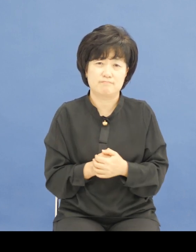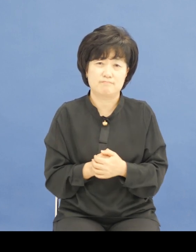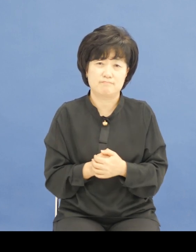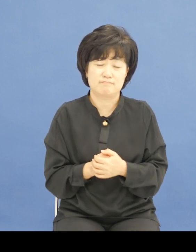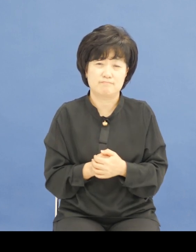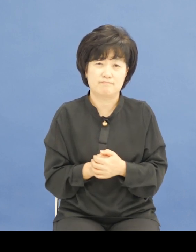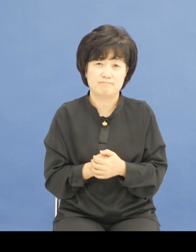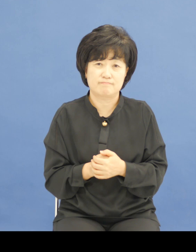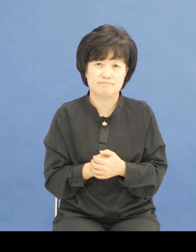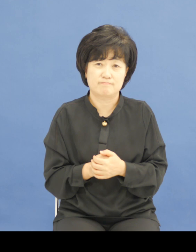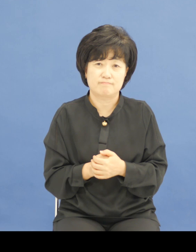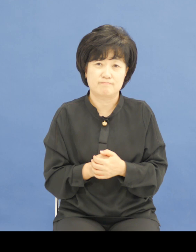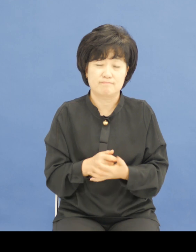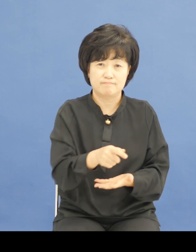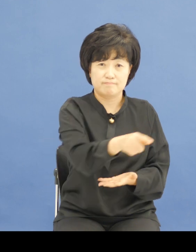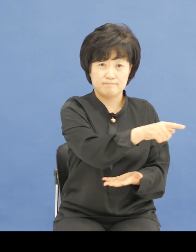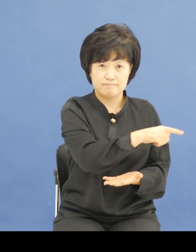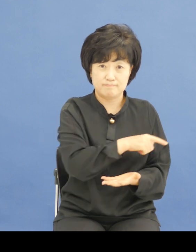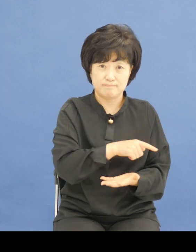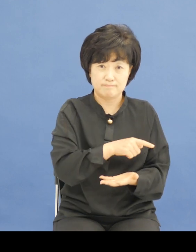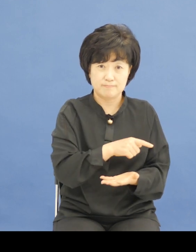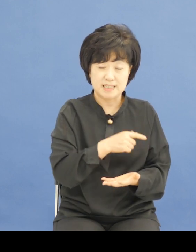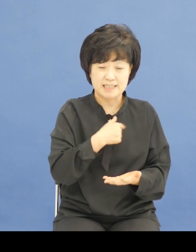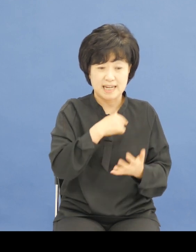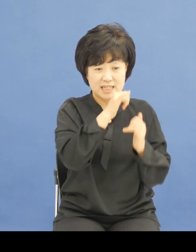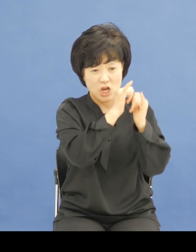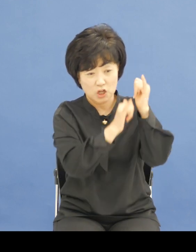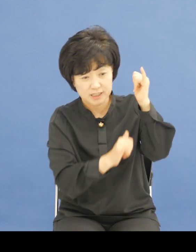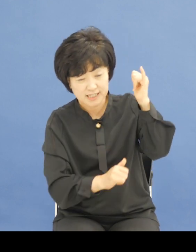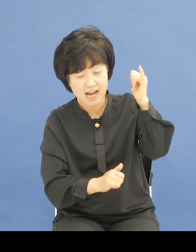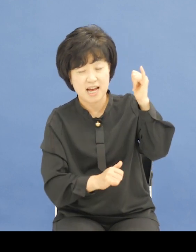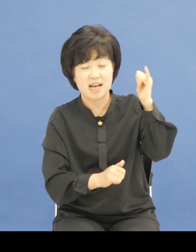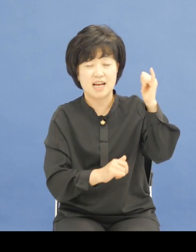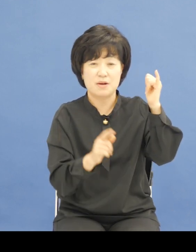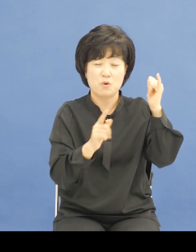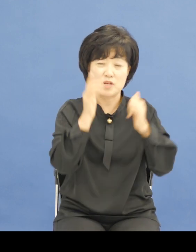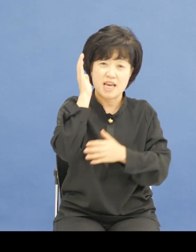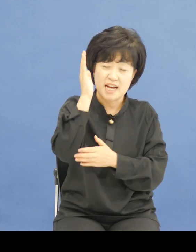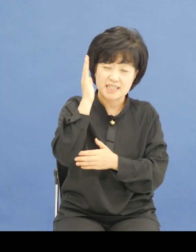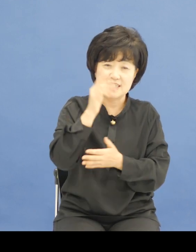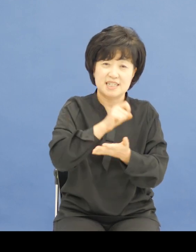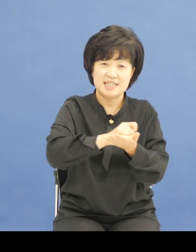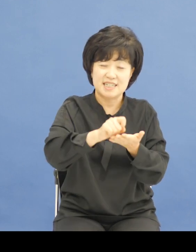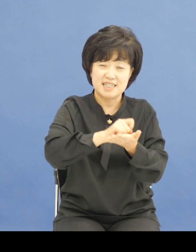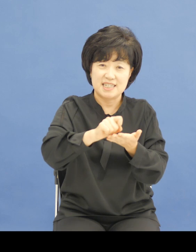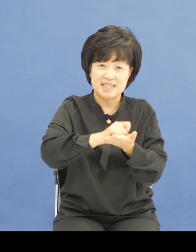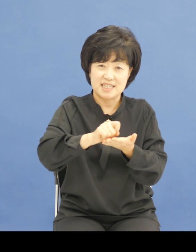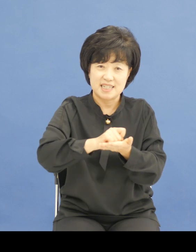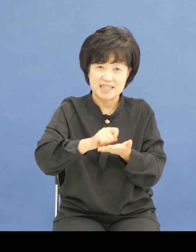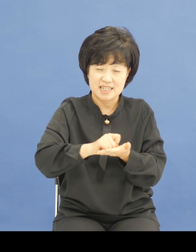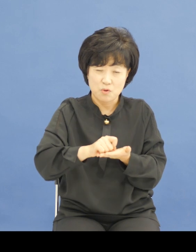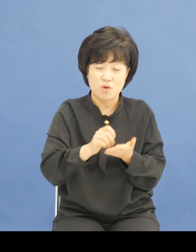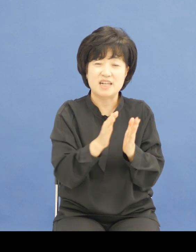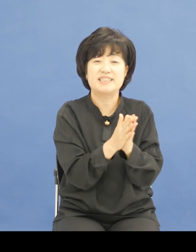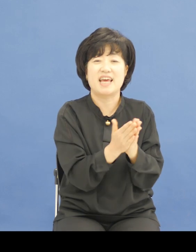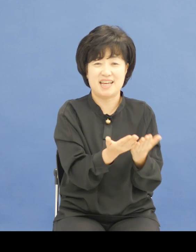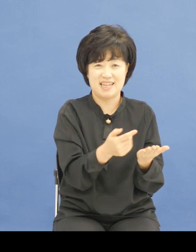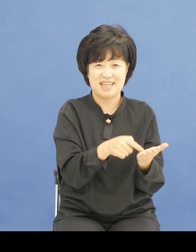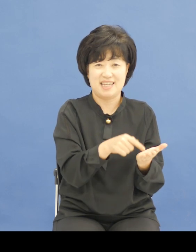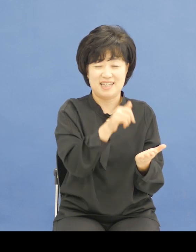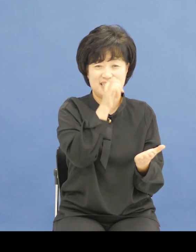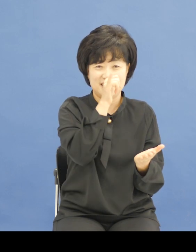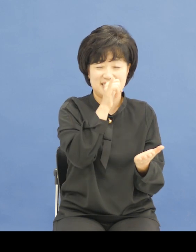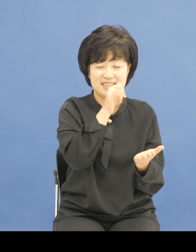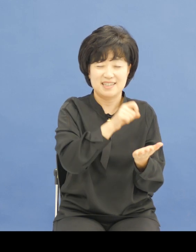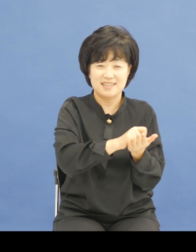와서 그 사람들이 이제 자기의 역사나 이야기를 기록할 수 있는 이 키텐보 이것이 생겼으니까